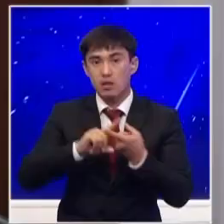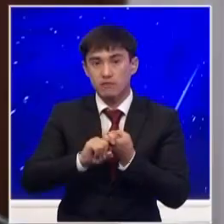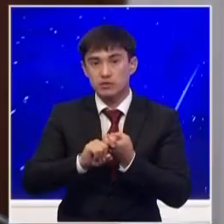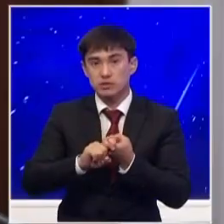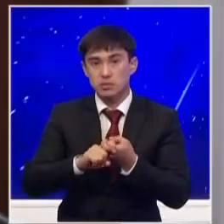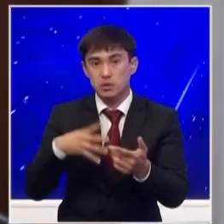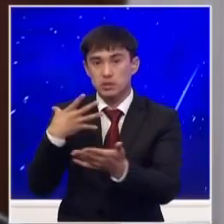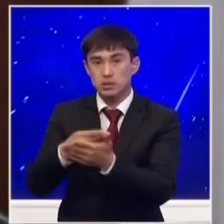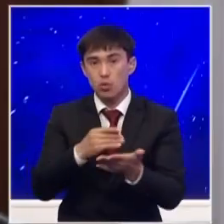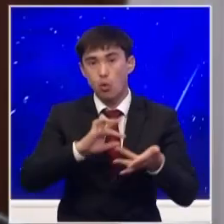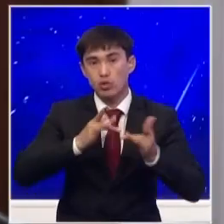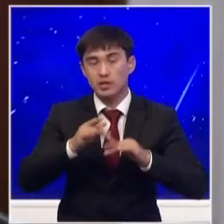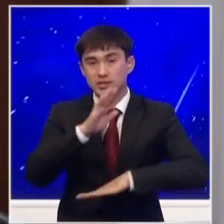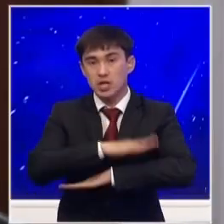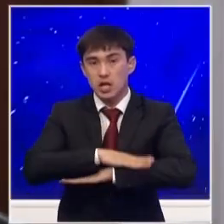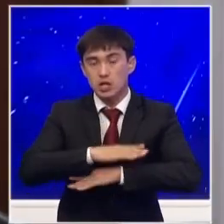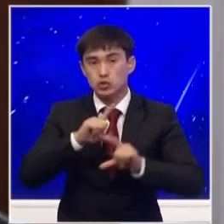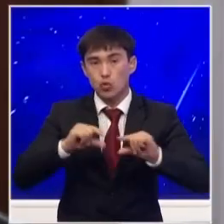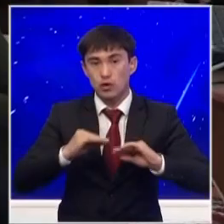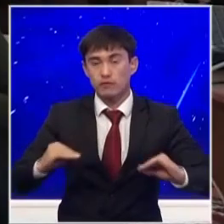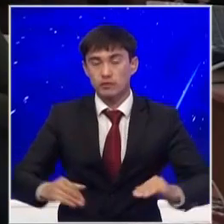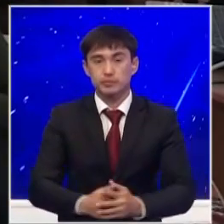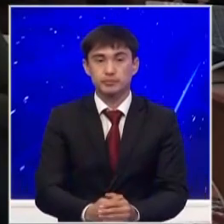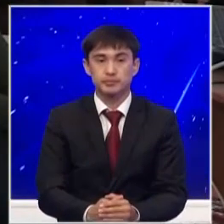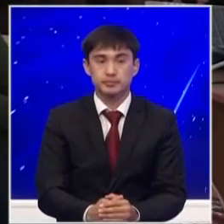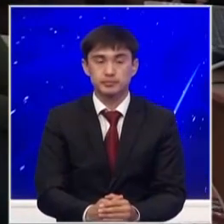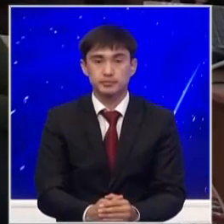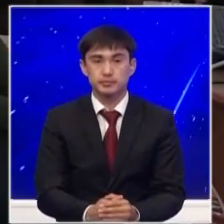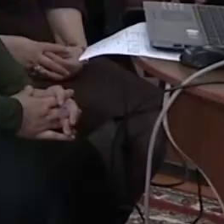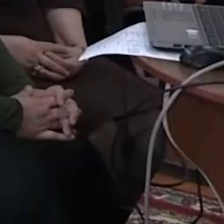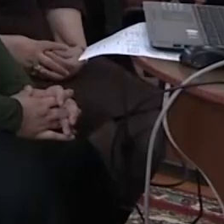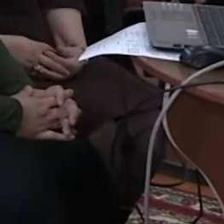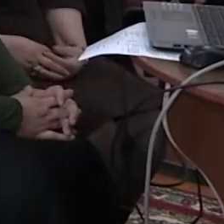и предназначалась для онлайн-занятий школьников.